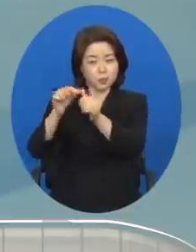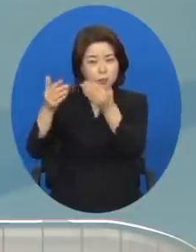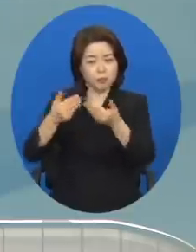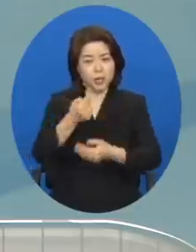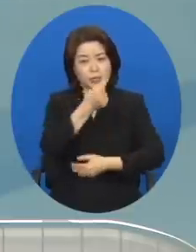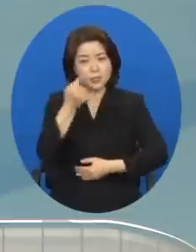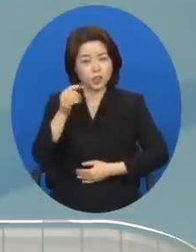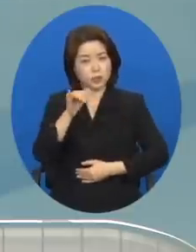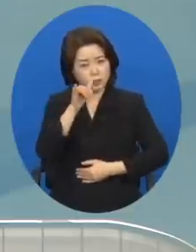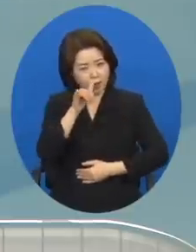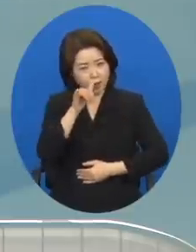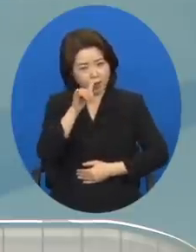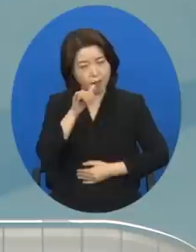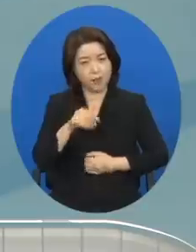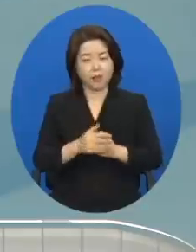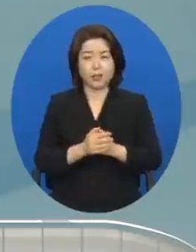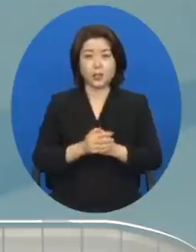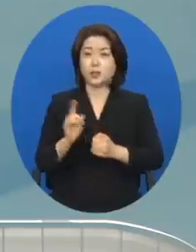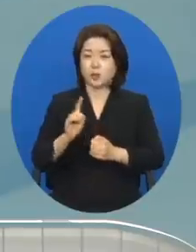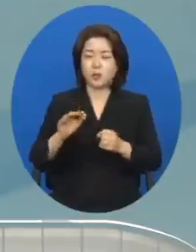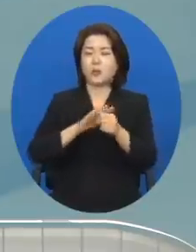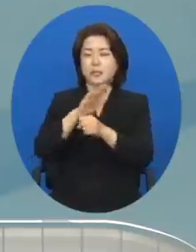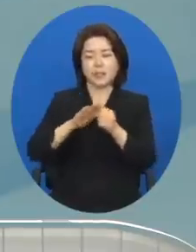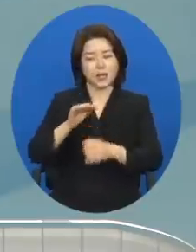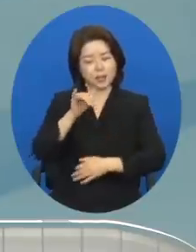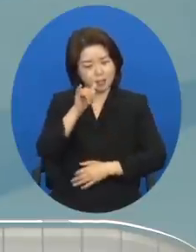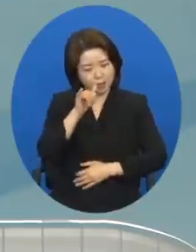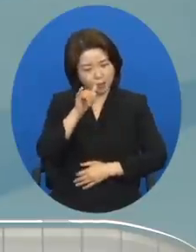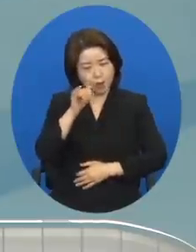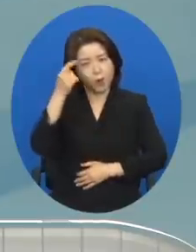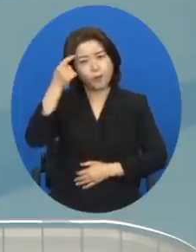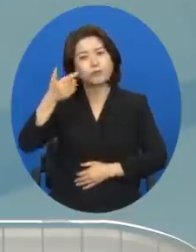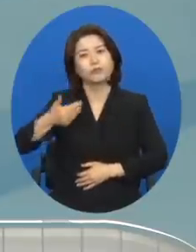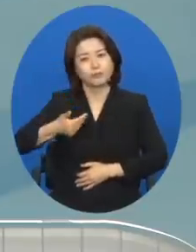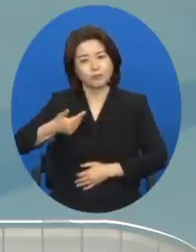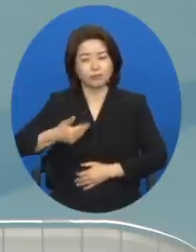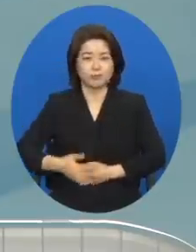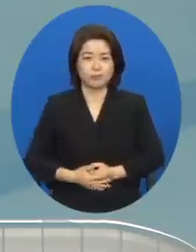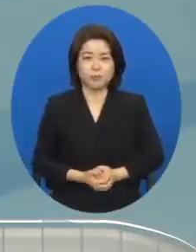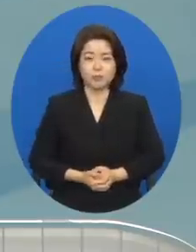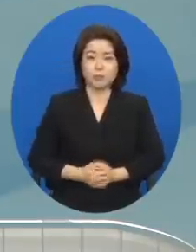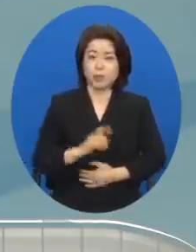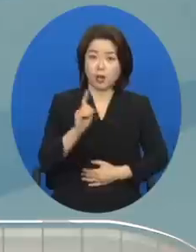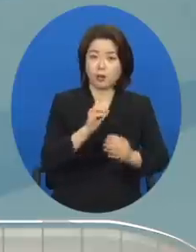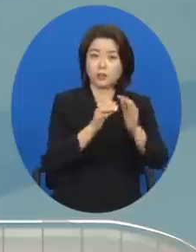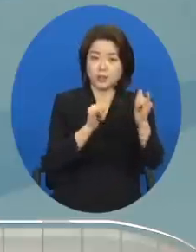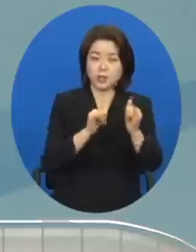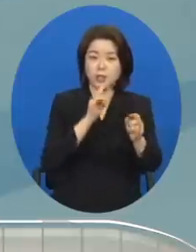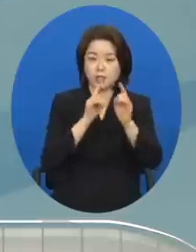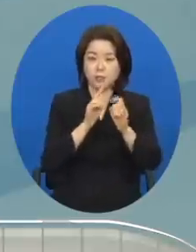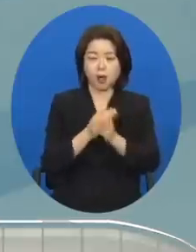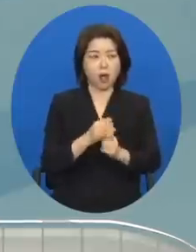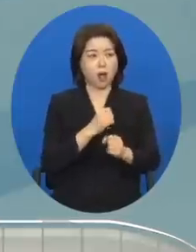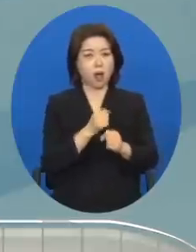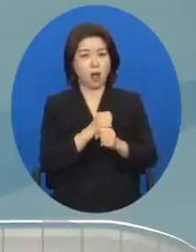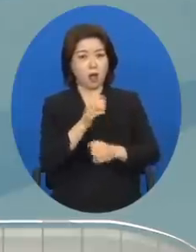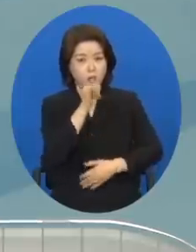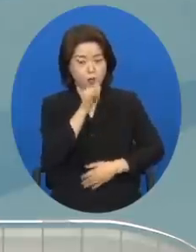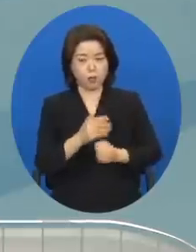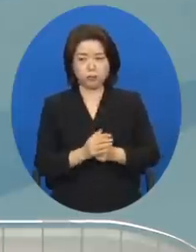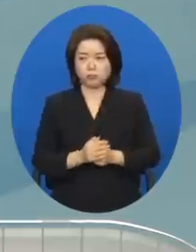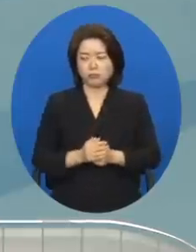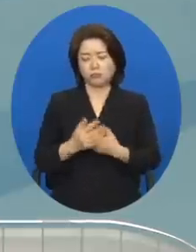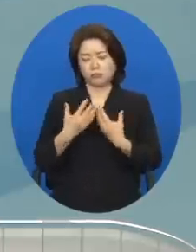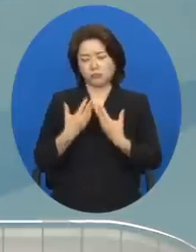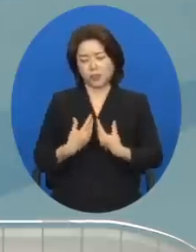있는가? 그건 사랑이 있는가 하는 거죠. 어떤 분들은 이 말씀이 당황스럽고 또